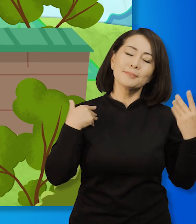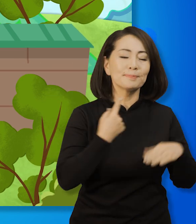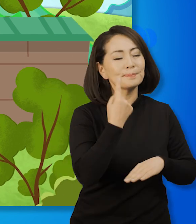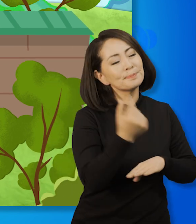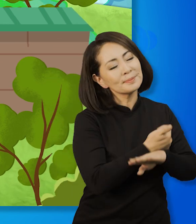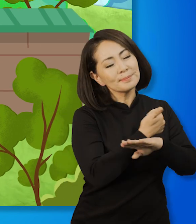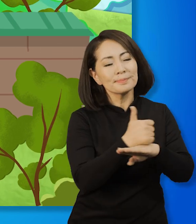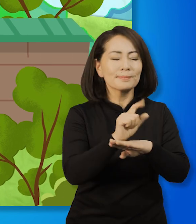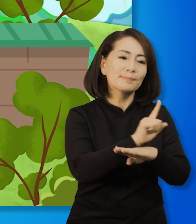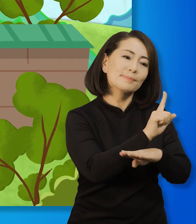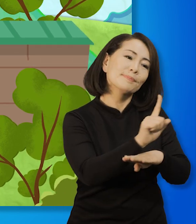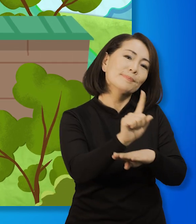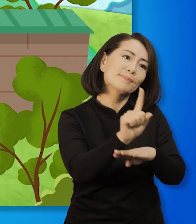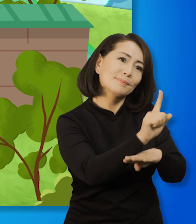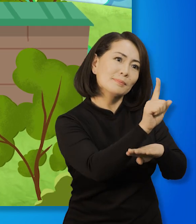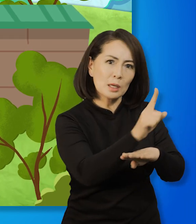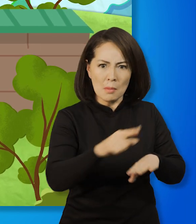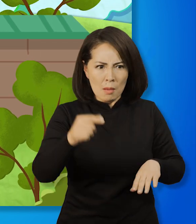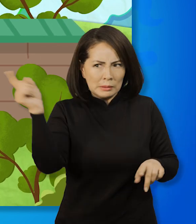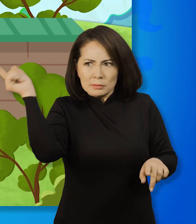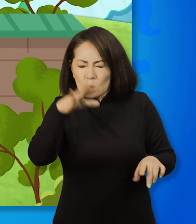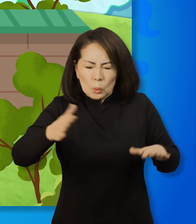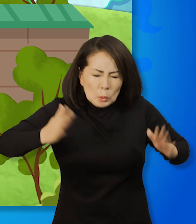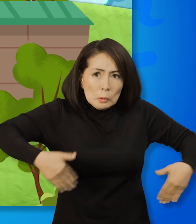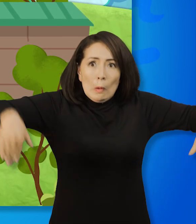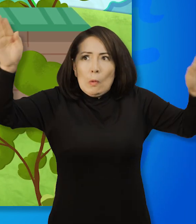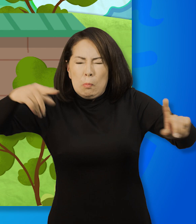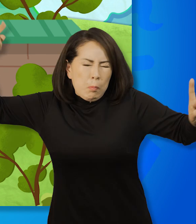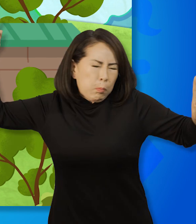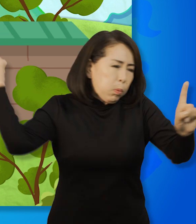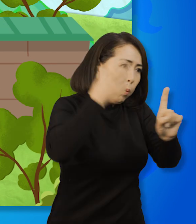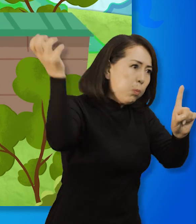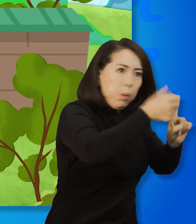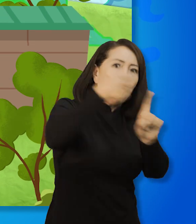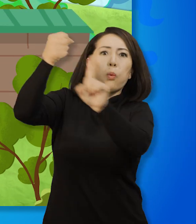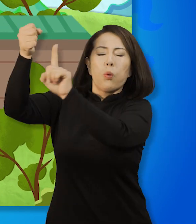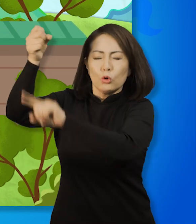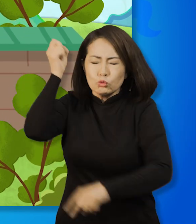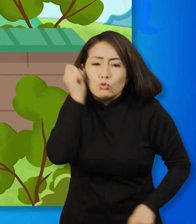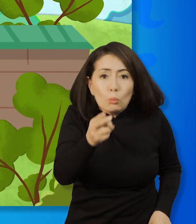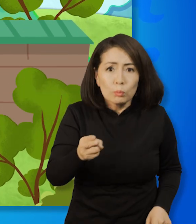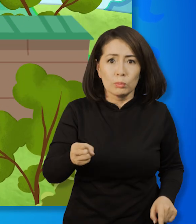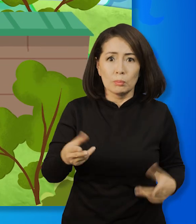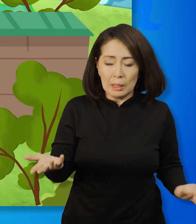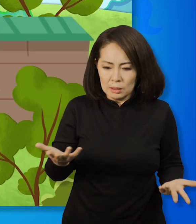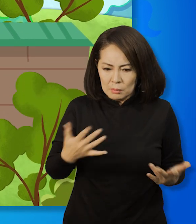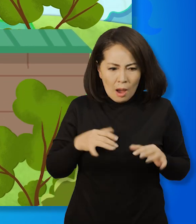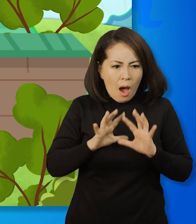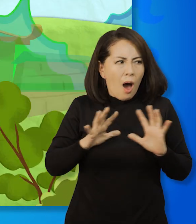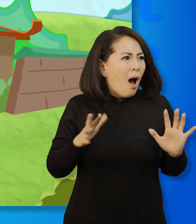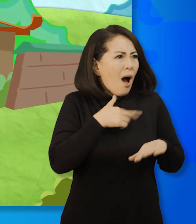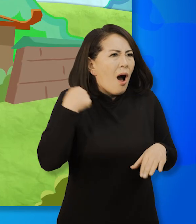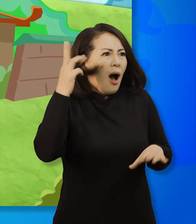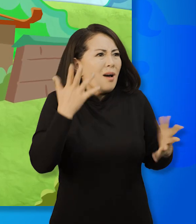цэнгэн зугаалж явтал харь газрын зүс үзэгдээгүй нэгэн шувуу харавсан сум шиг дүүлж ирээд шүүрч оджээ.